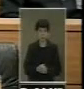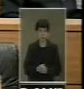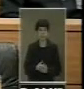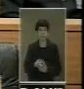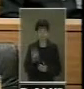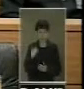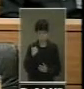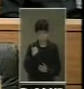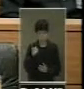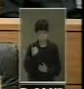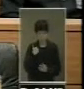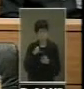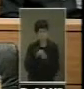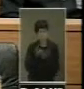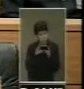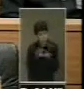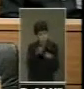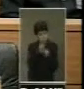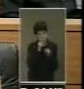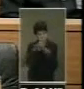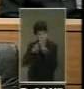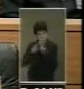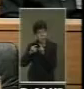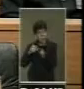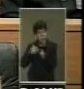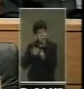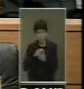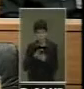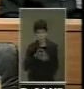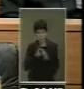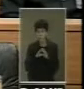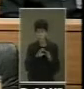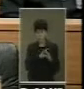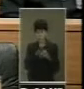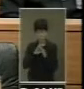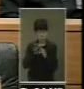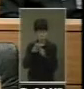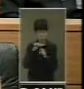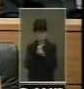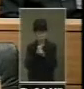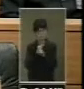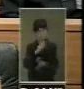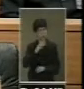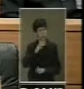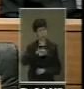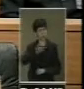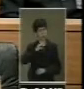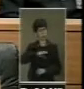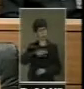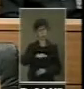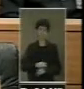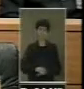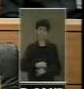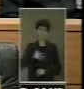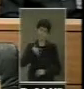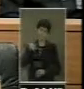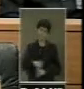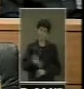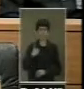แถมยังมีกระบวนการต่างๆที่เชื่อมโยงมาทำให้เรารู้สึกผมไม่สบายใจเลย